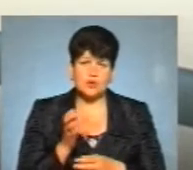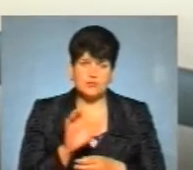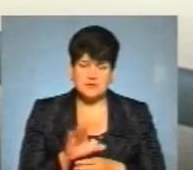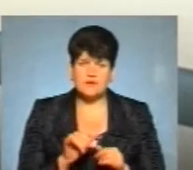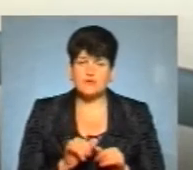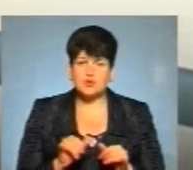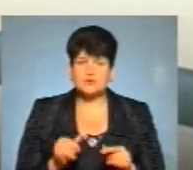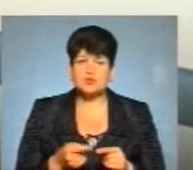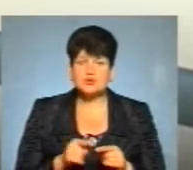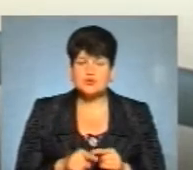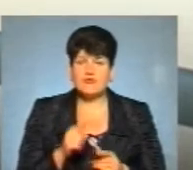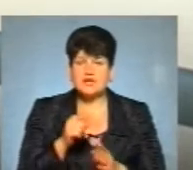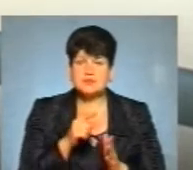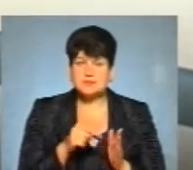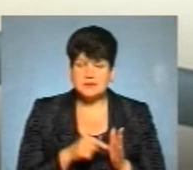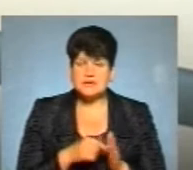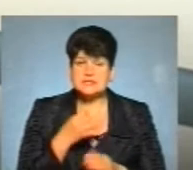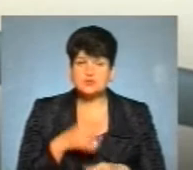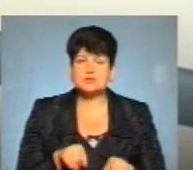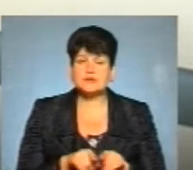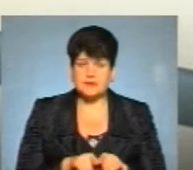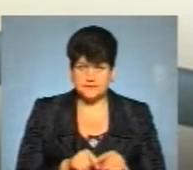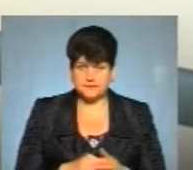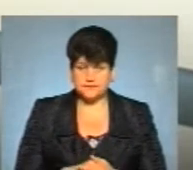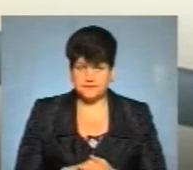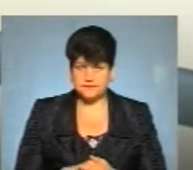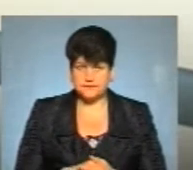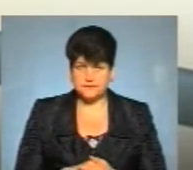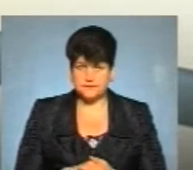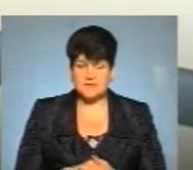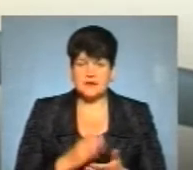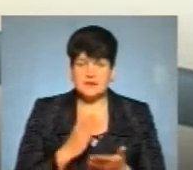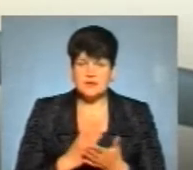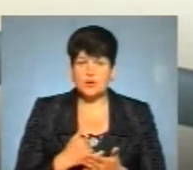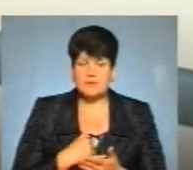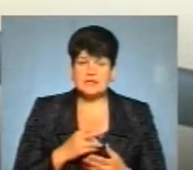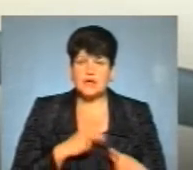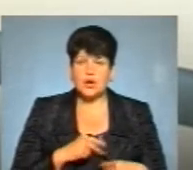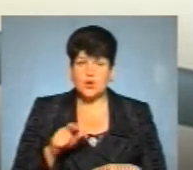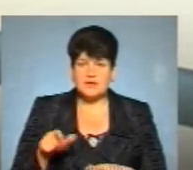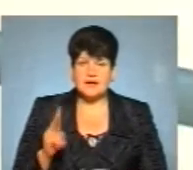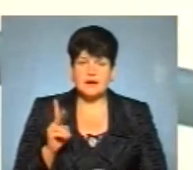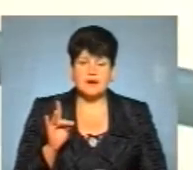розвитку цього вашого запитання скажу таке. Є в мене така колега в Краківському